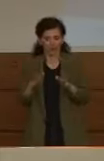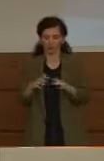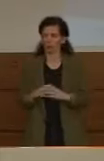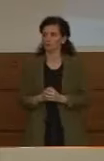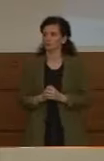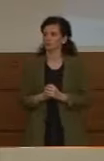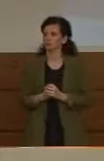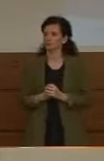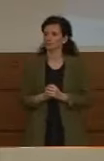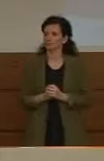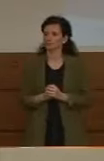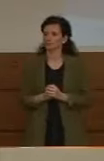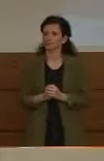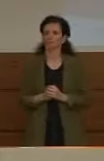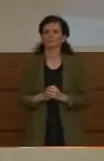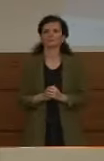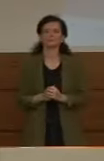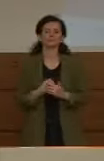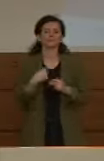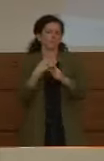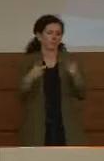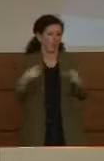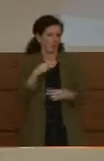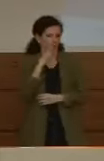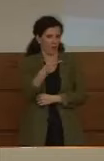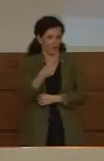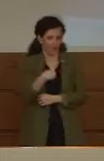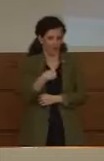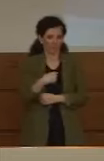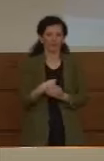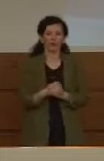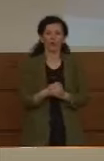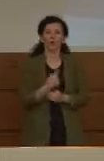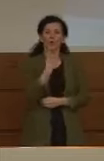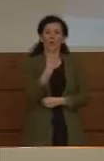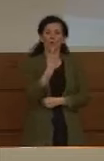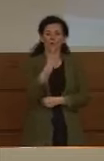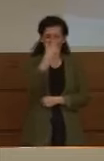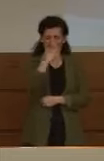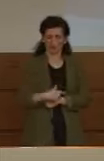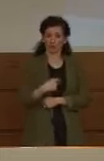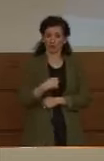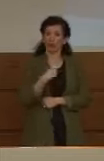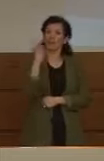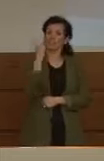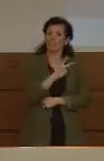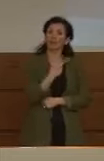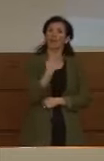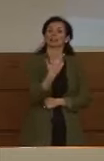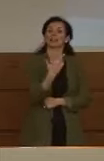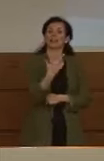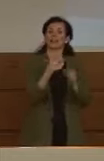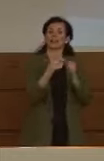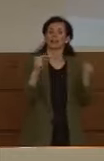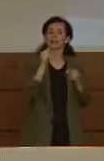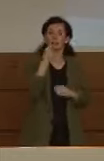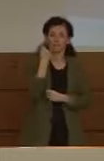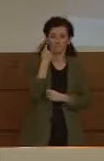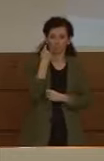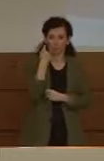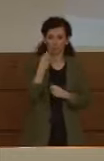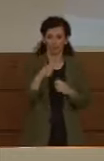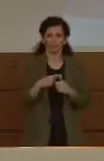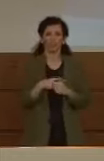dare la risposta io ho una persona almeno ne fa tre di tamponi perché uno lo fa